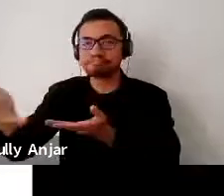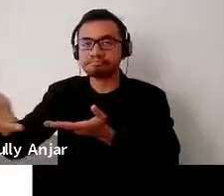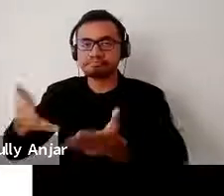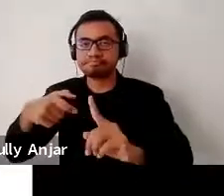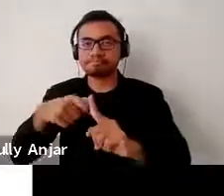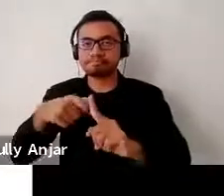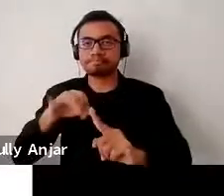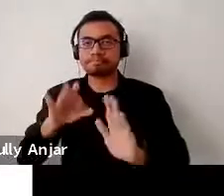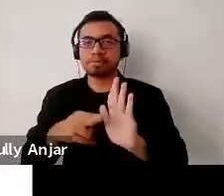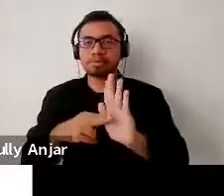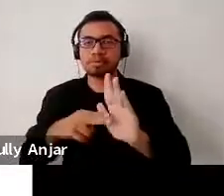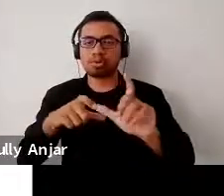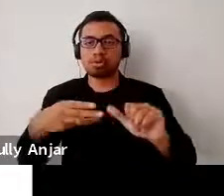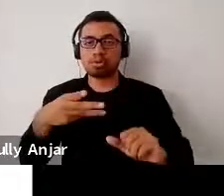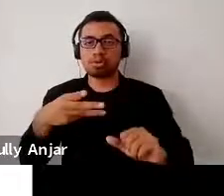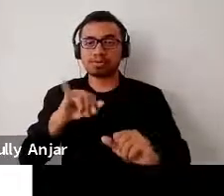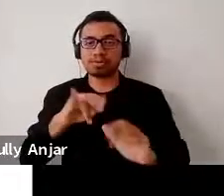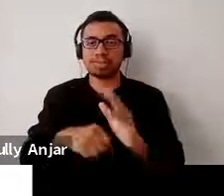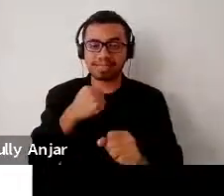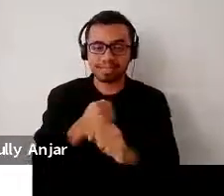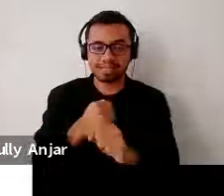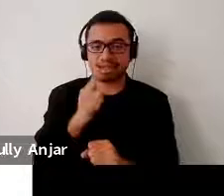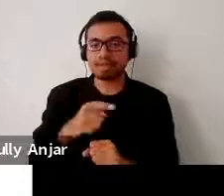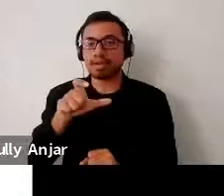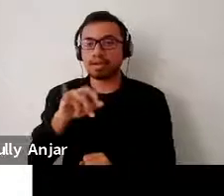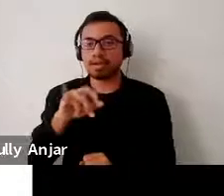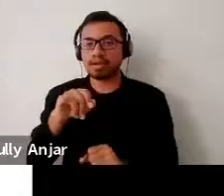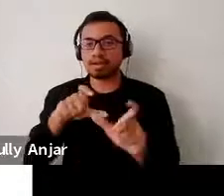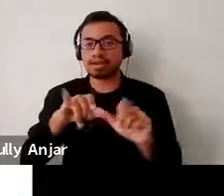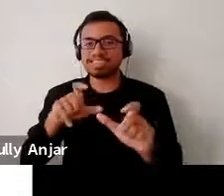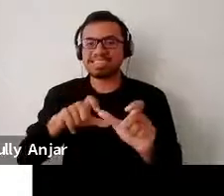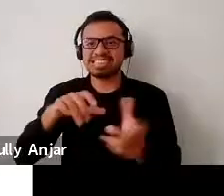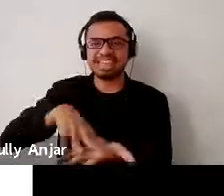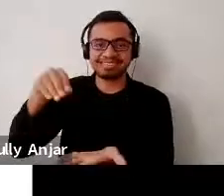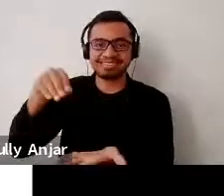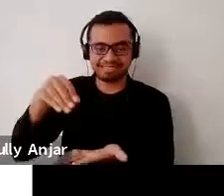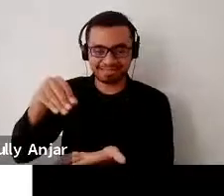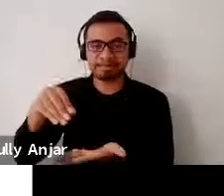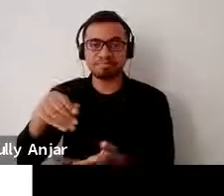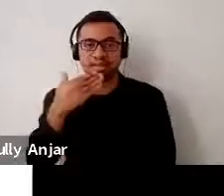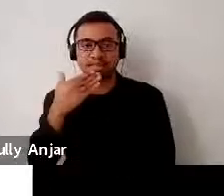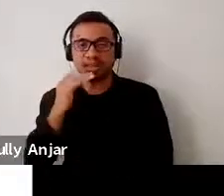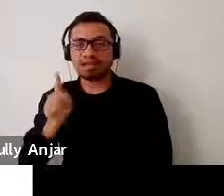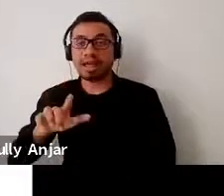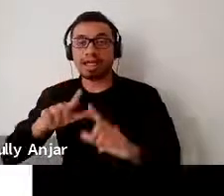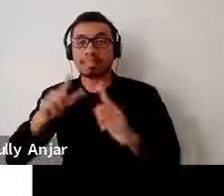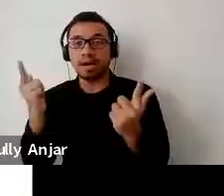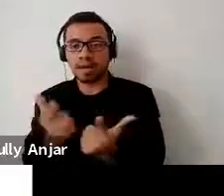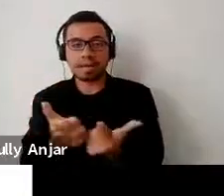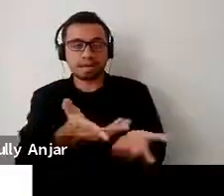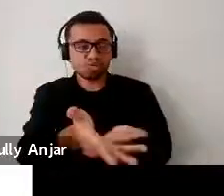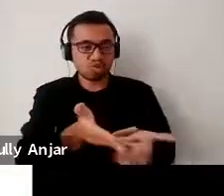dari crisis center atau dari lembaga-lembaga tertentu yang memang memberikan konseling dalam kaitannya dengan kekerasan terhadap